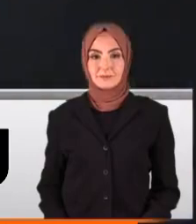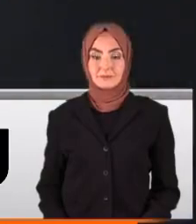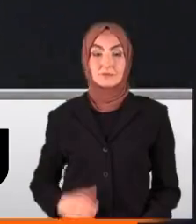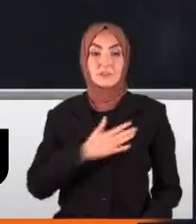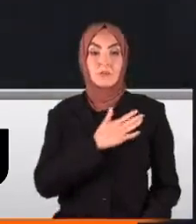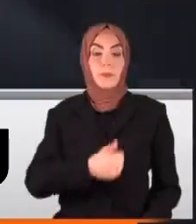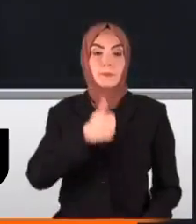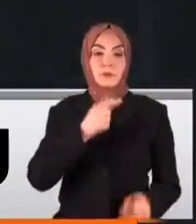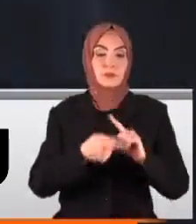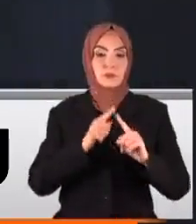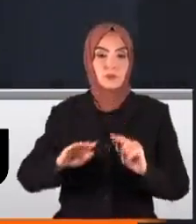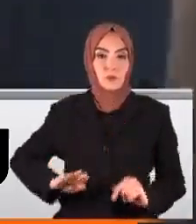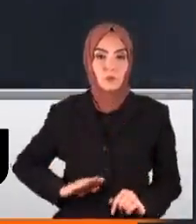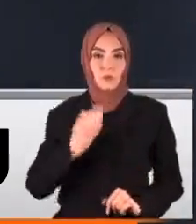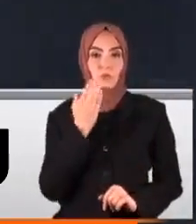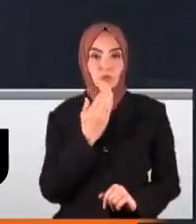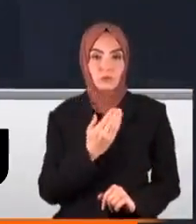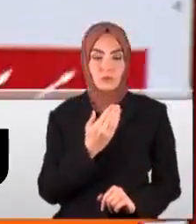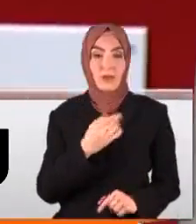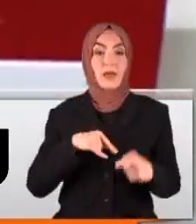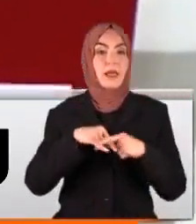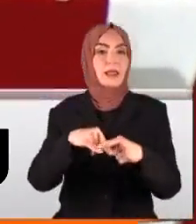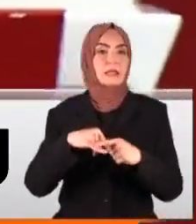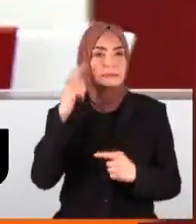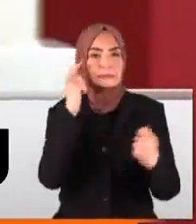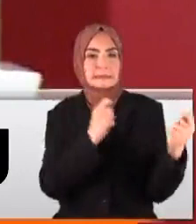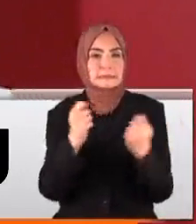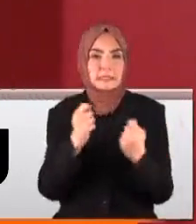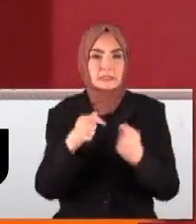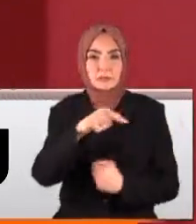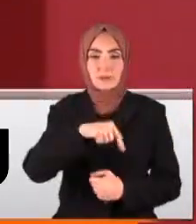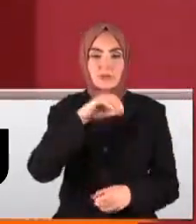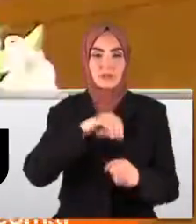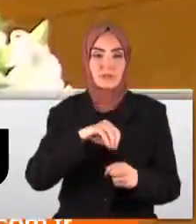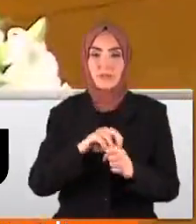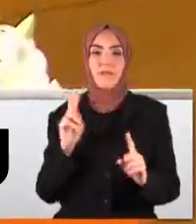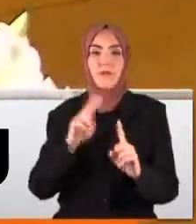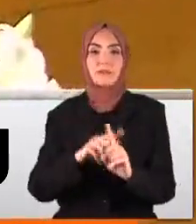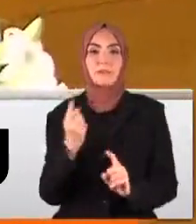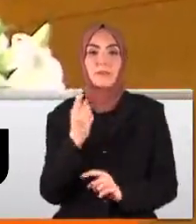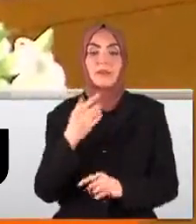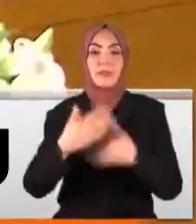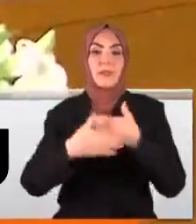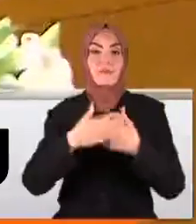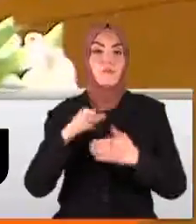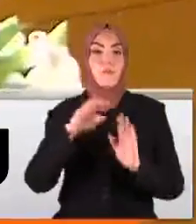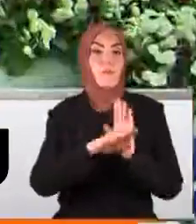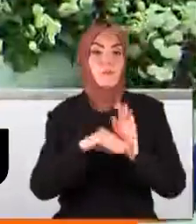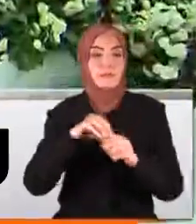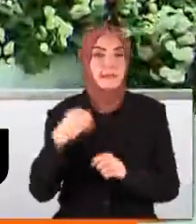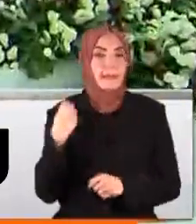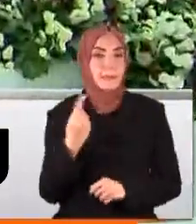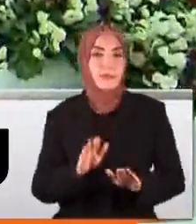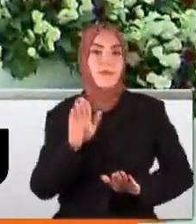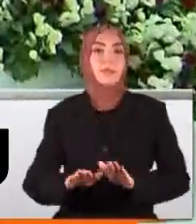CHP Genel Başkanı Kemal Kılıçdaroğlu, helalleşme tartışmaları arasında katıldığı bir televizyon programında yeni bir adım daha attı.